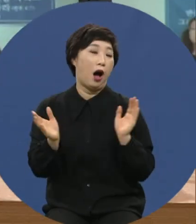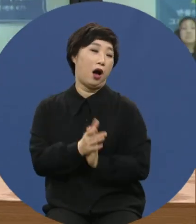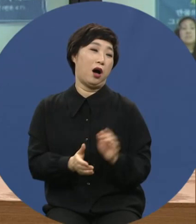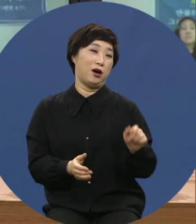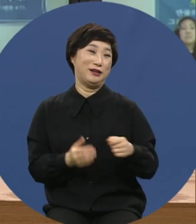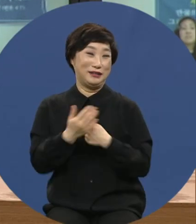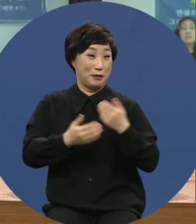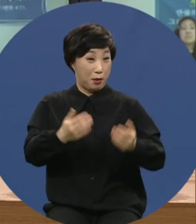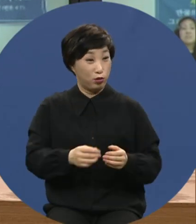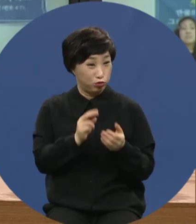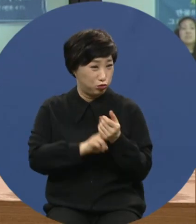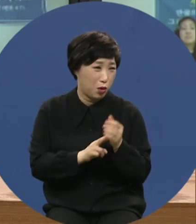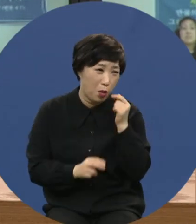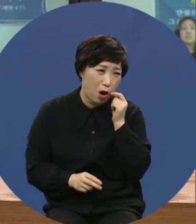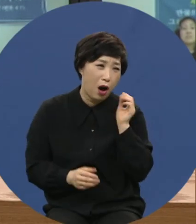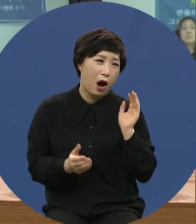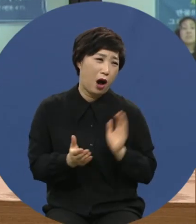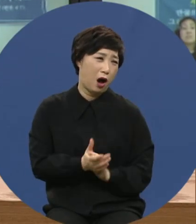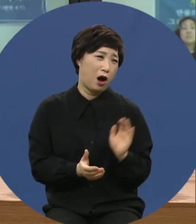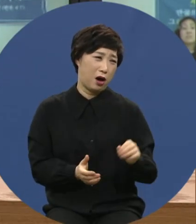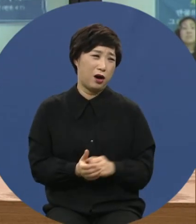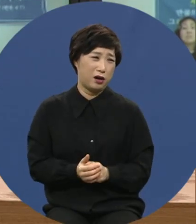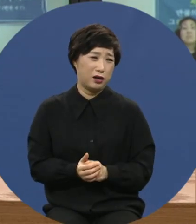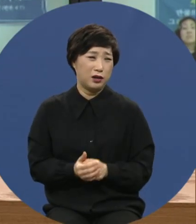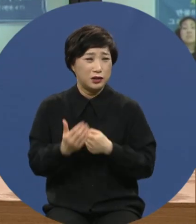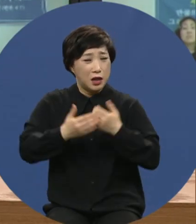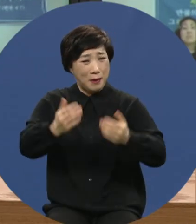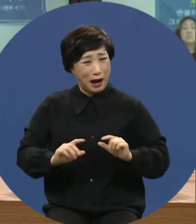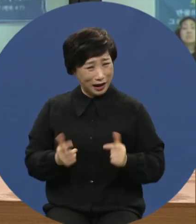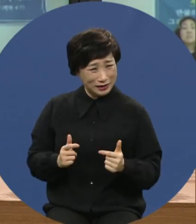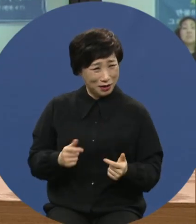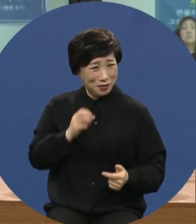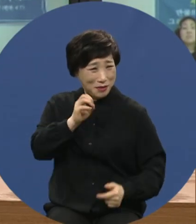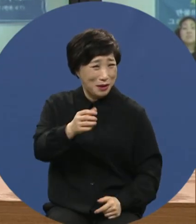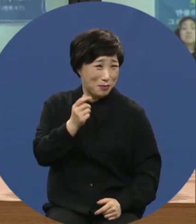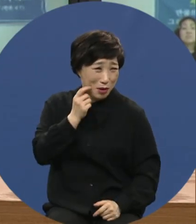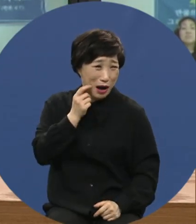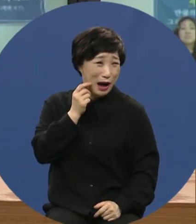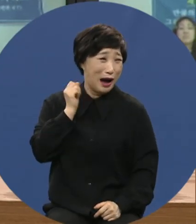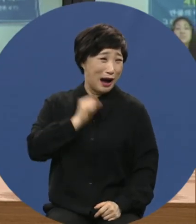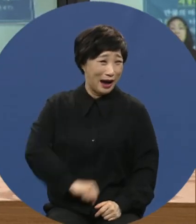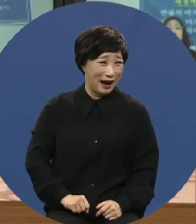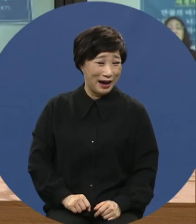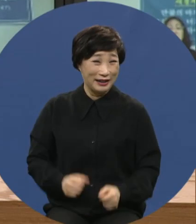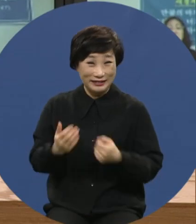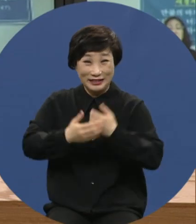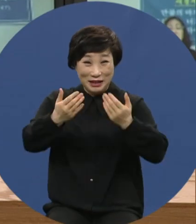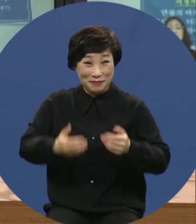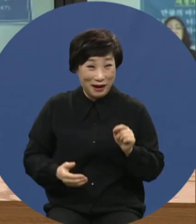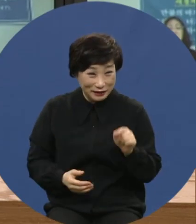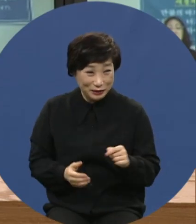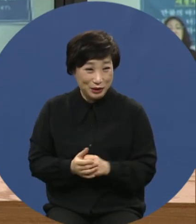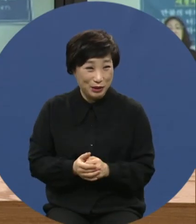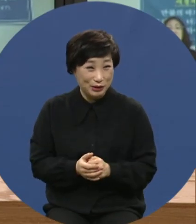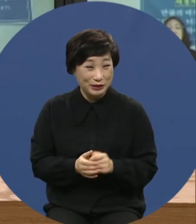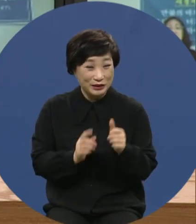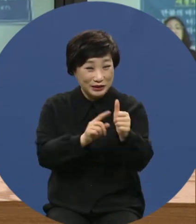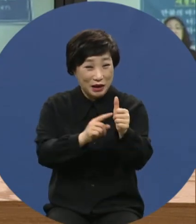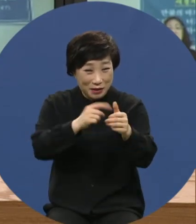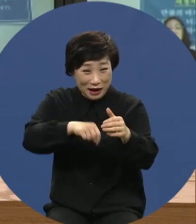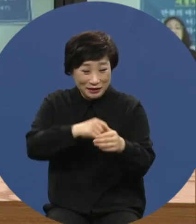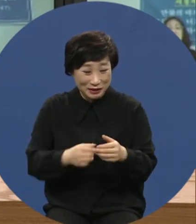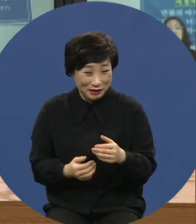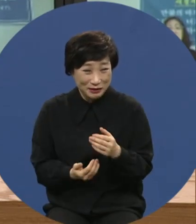은혜를 숨길 수 없었구나. 받은 은혜를 아니라고 부정할 수 없었구나. 받은 은혜가 저 속에서